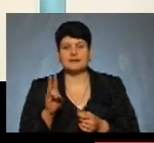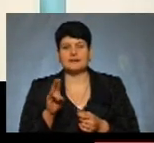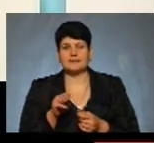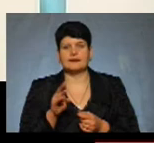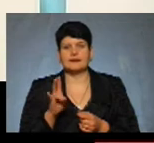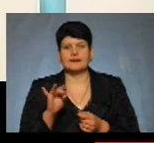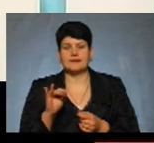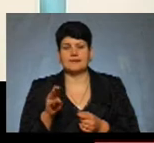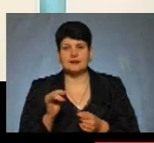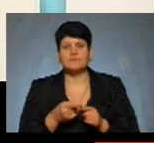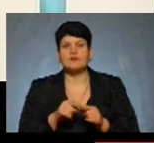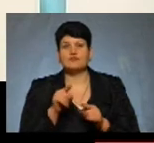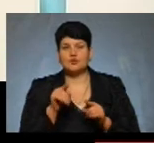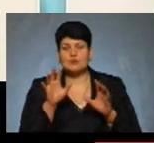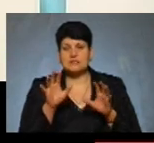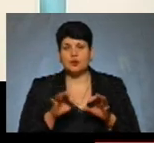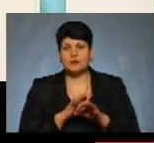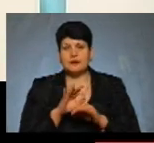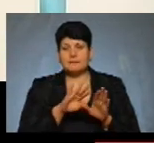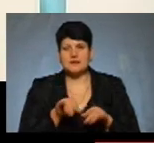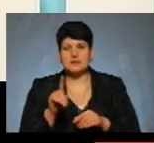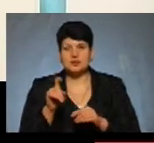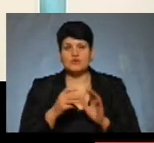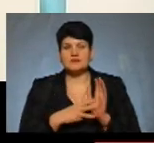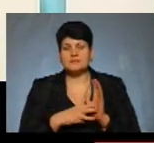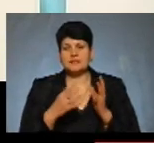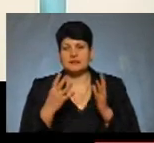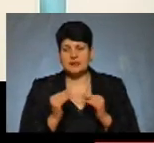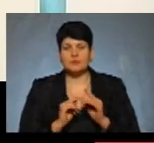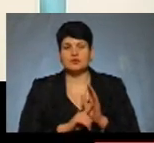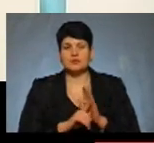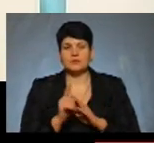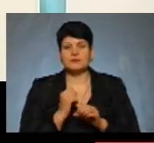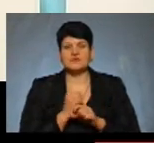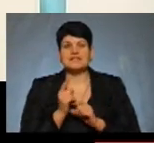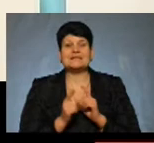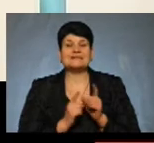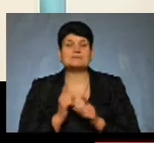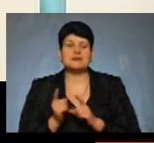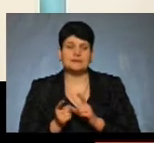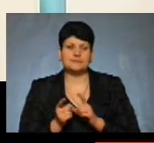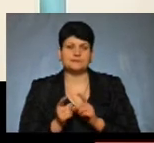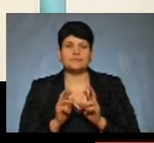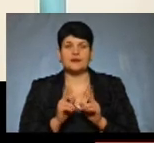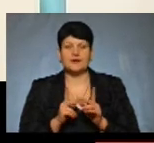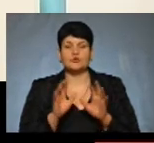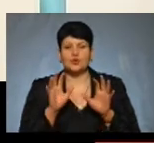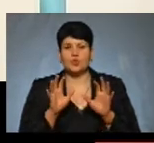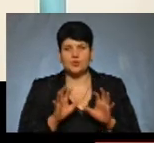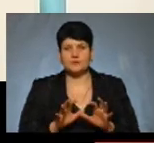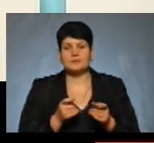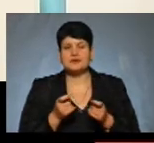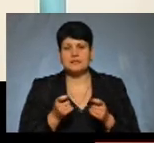що в цьому законопроекті після 180 днів вступають і зміни як до Кодексу про